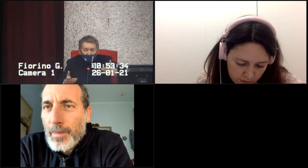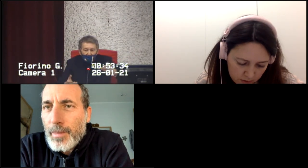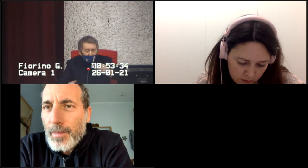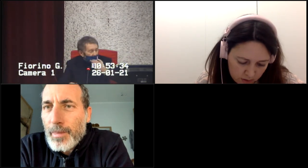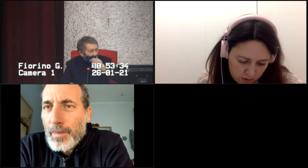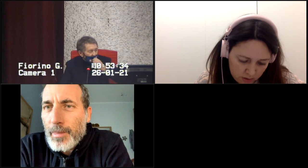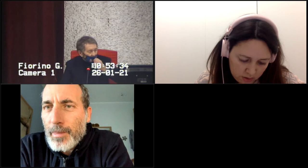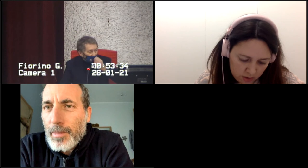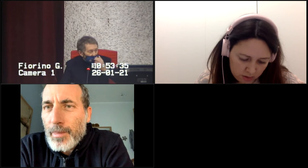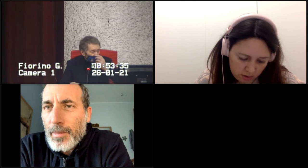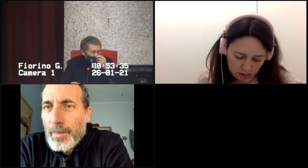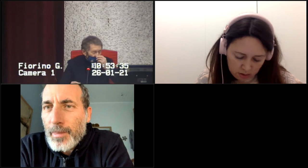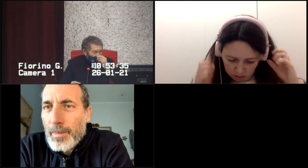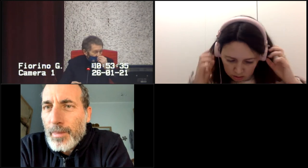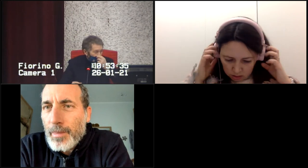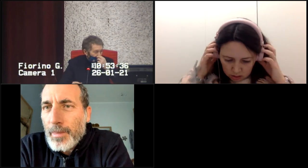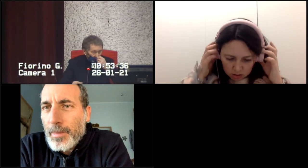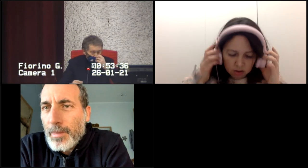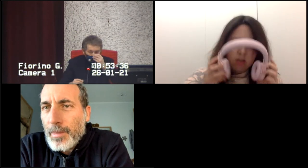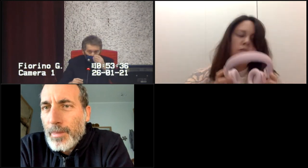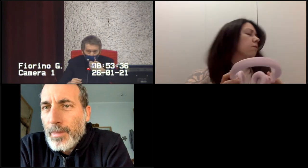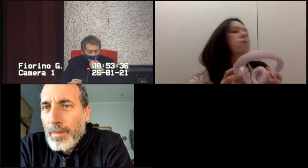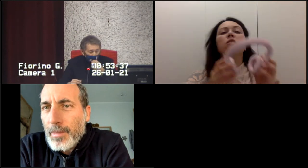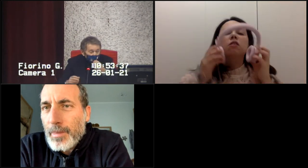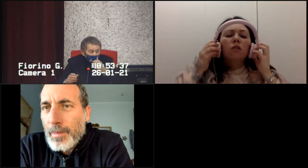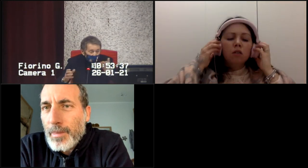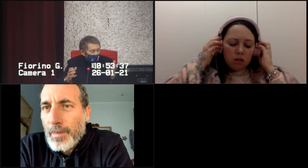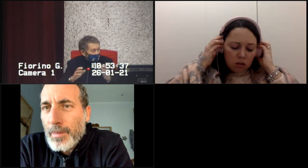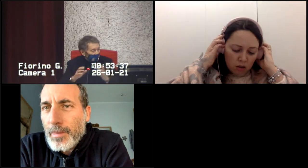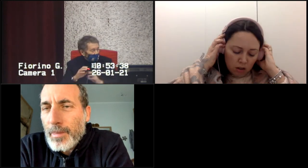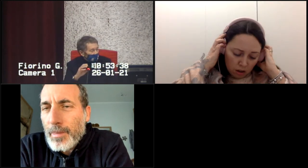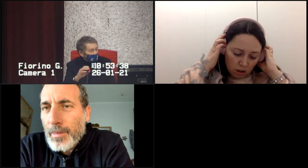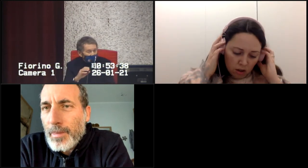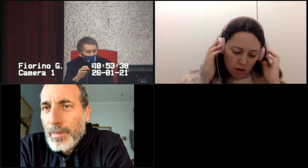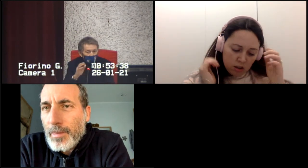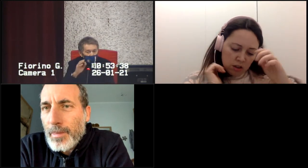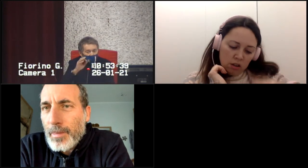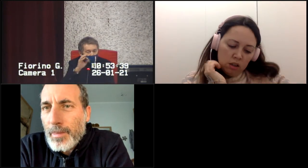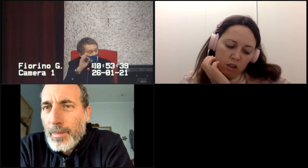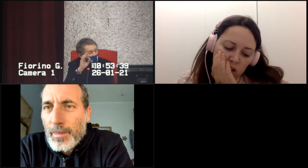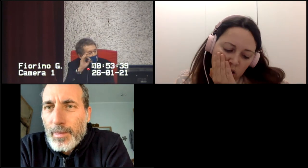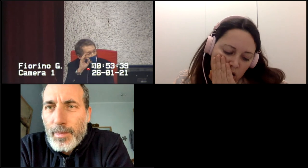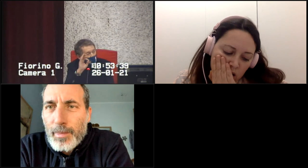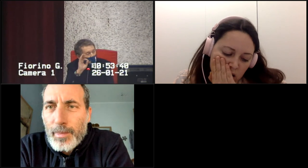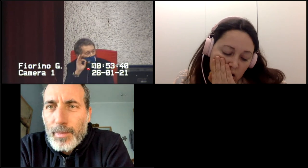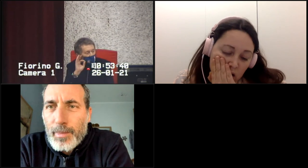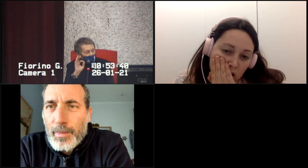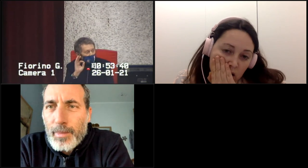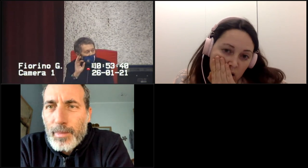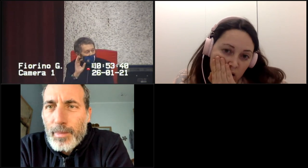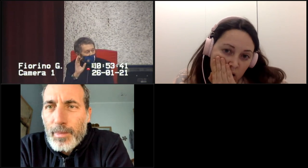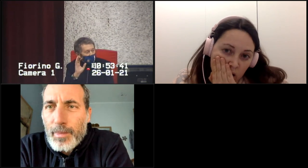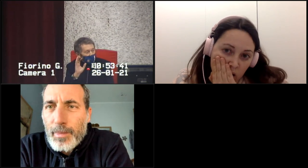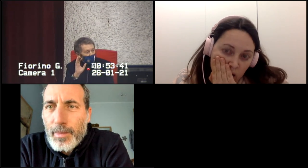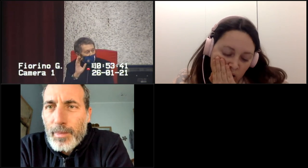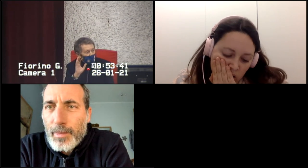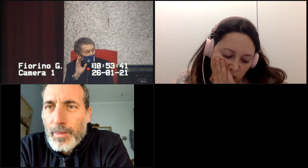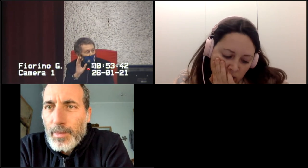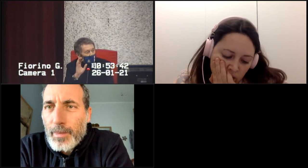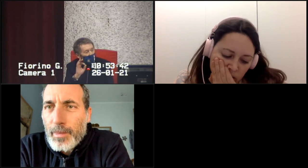neanche bene la parola perché guardi, veramente a volte rimango un po' così, un po' scioccato. Quindi io non ho discusso la